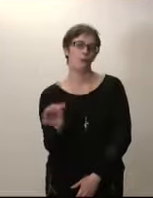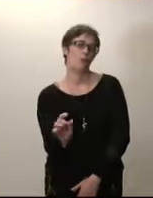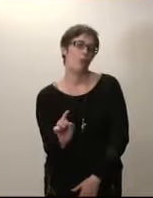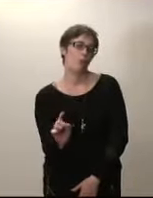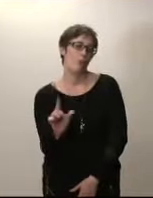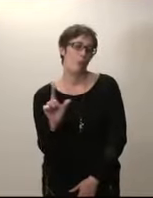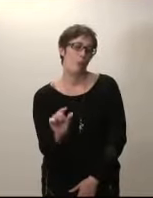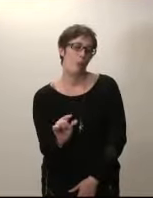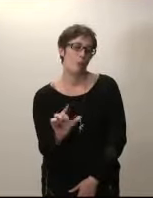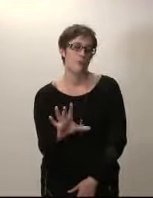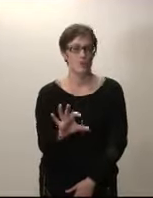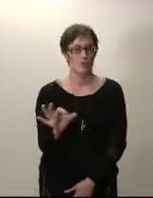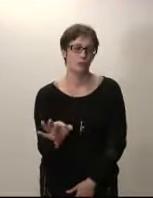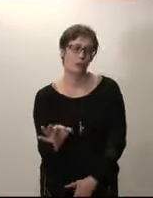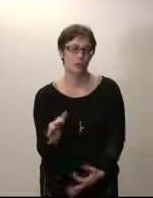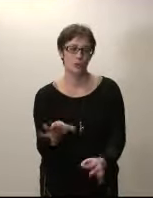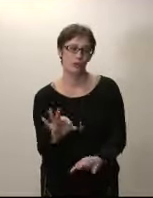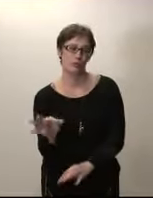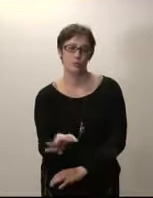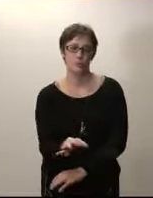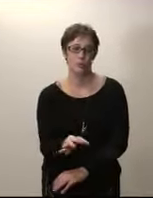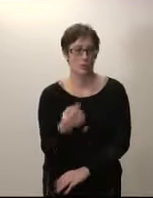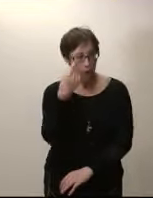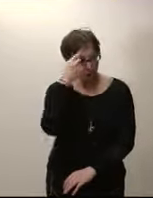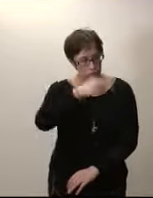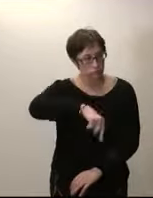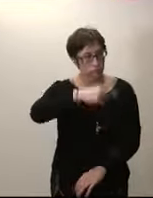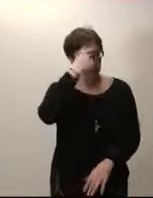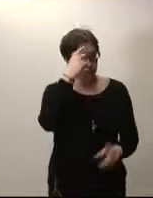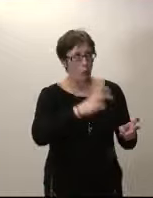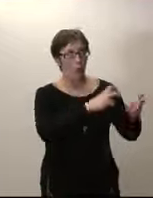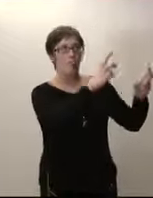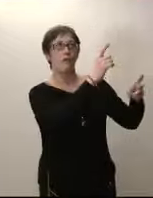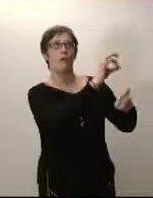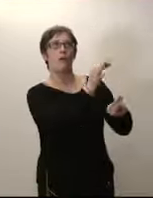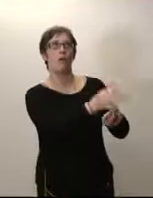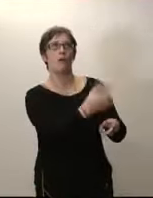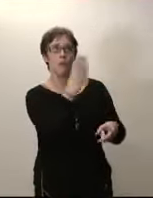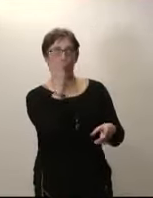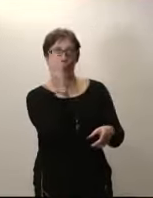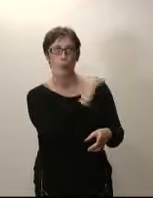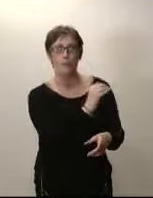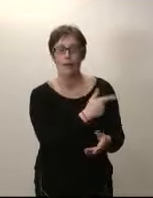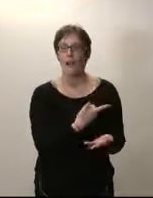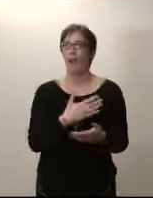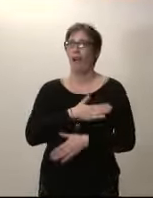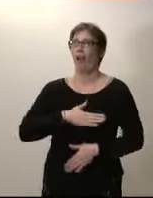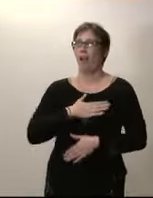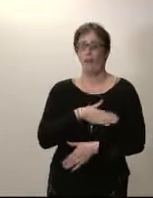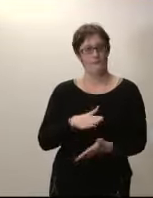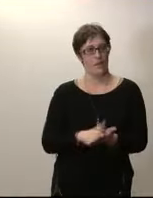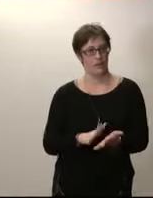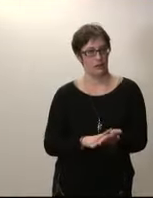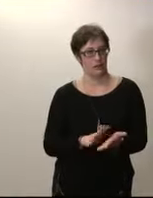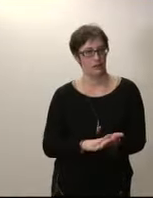10, en espérant que les Thiouvillois auront oublié l'augmentation de 20 et qu'ils se féliciteront et qu'ils vous féliciteront de la diminution de 5 ou